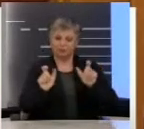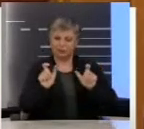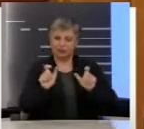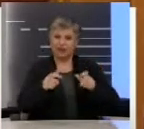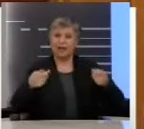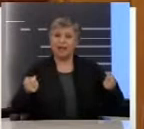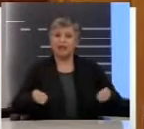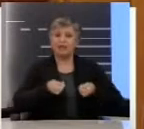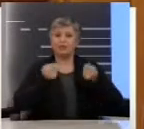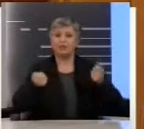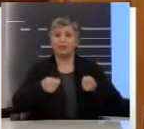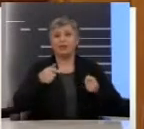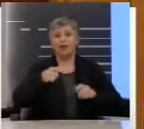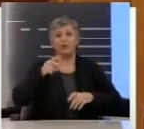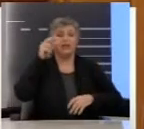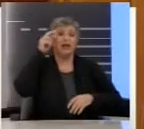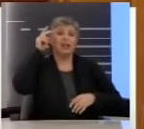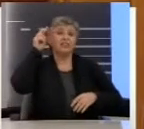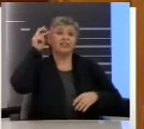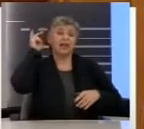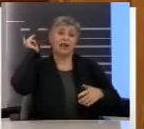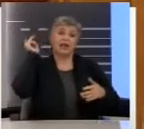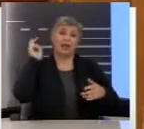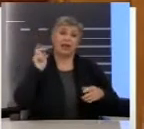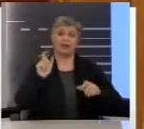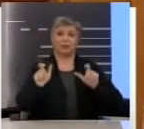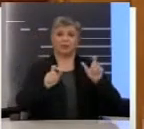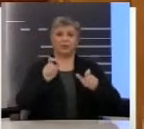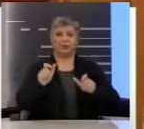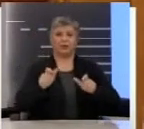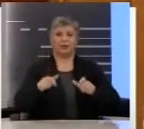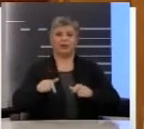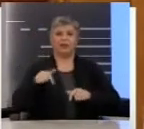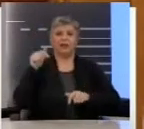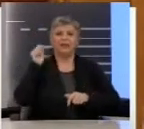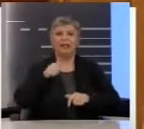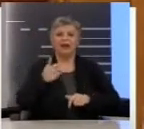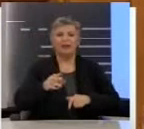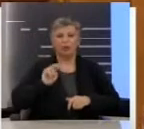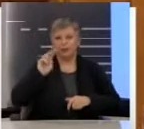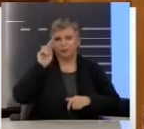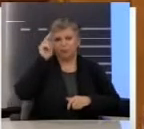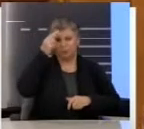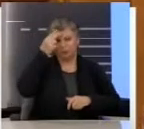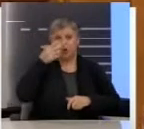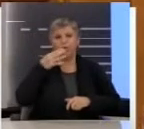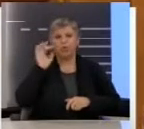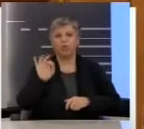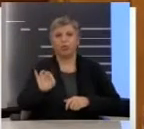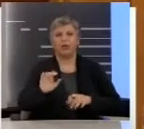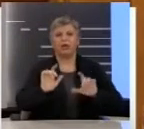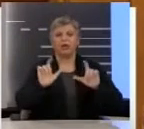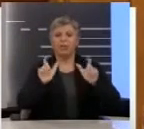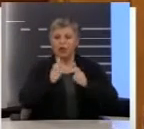δίθεν ευφυή πρωτοσέλιδα στην πλάτη ανθρώπων και οικογενειών που έχουν υποφέρει.